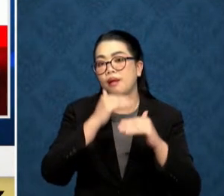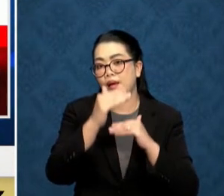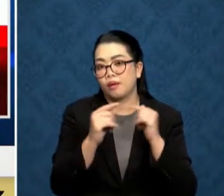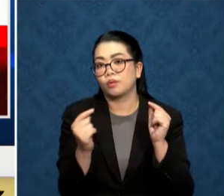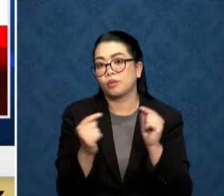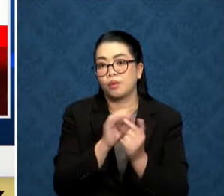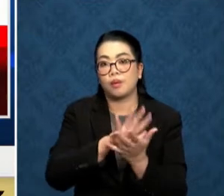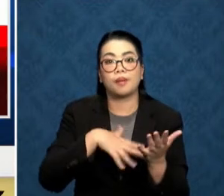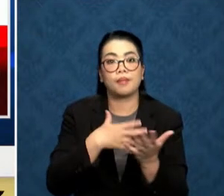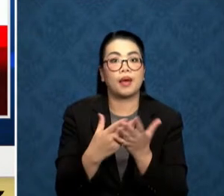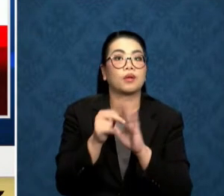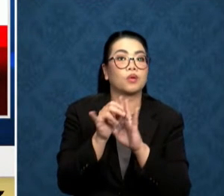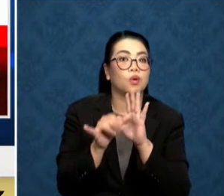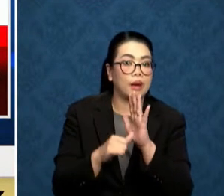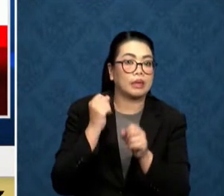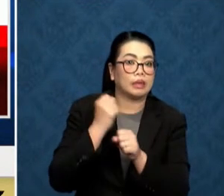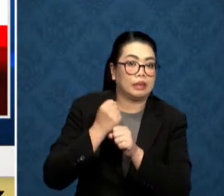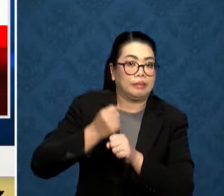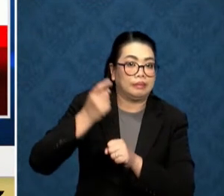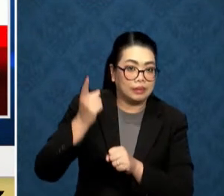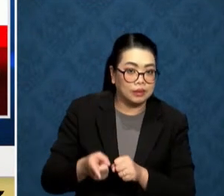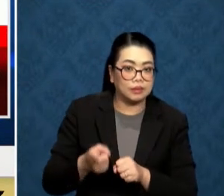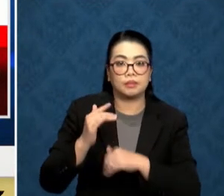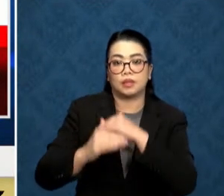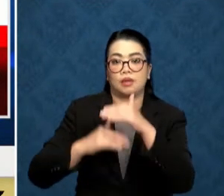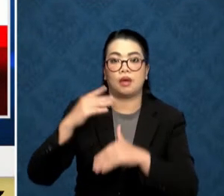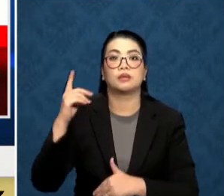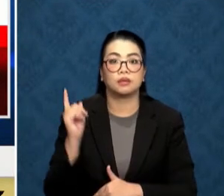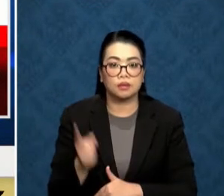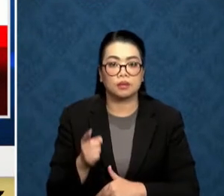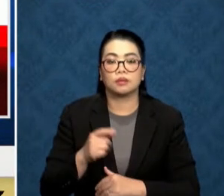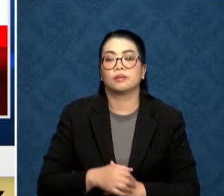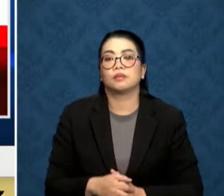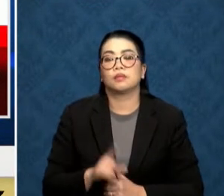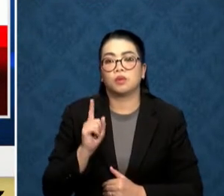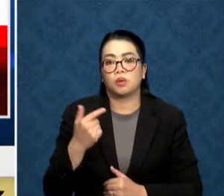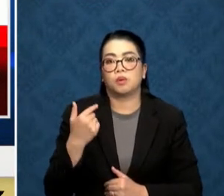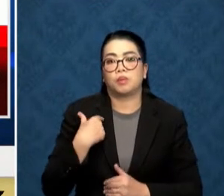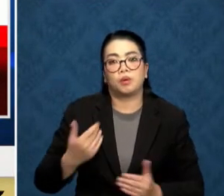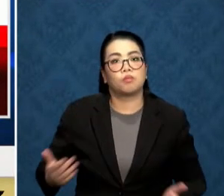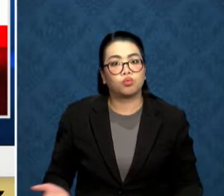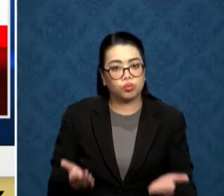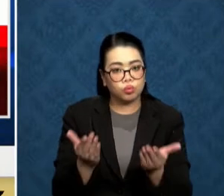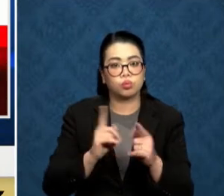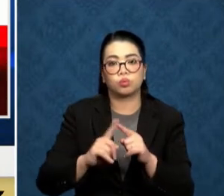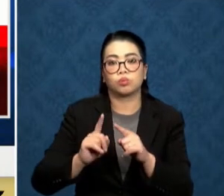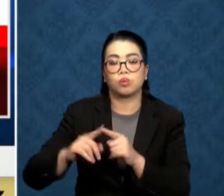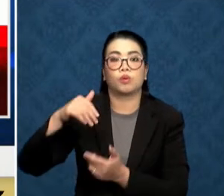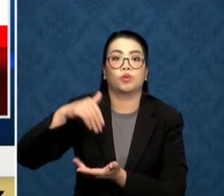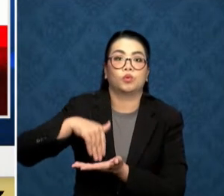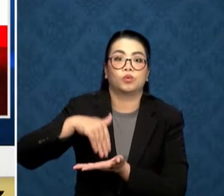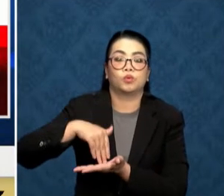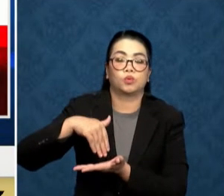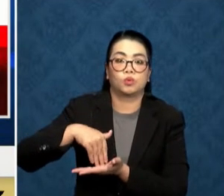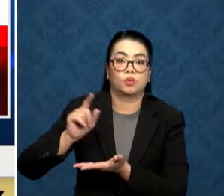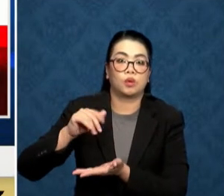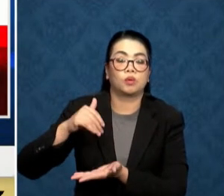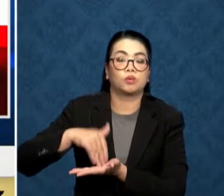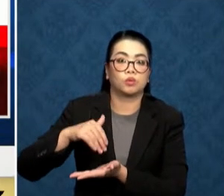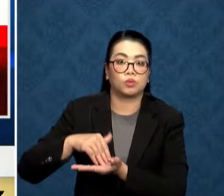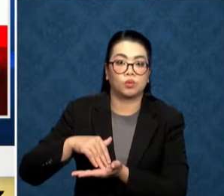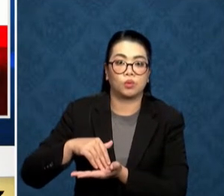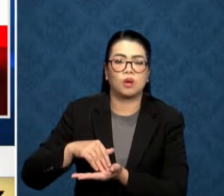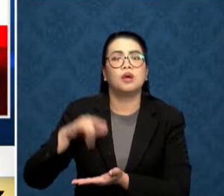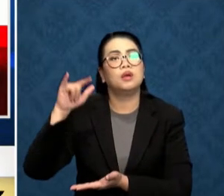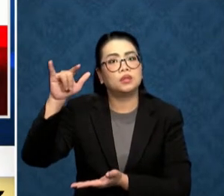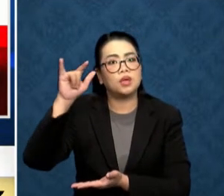ให้นโยบายนี้เป็นจริให้เร็วที่สุดครับเราจะมีการผลกดัน ศูนย์กลางการบิ